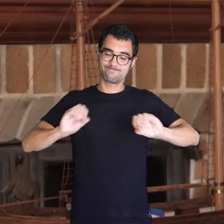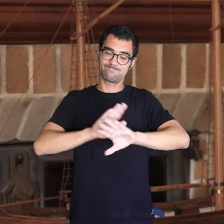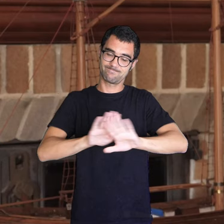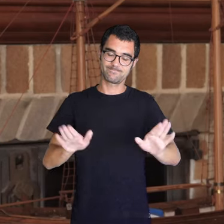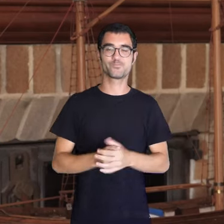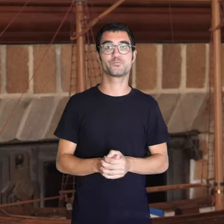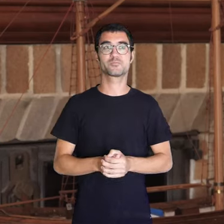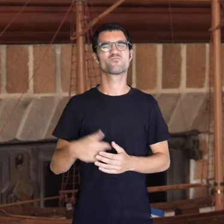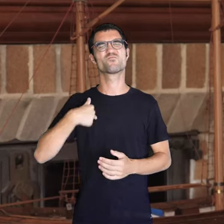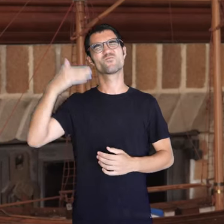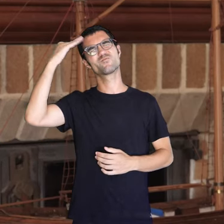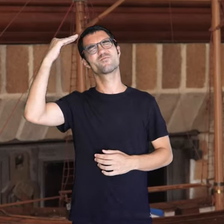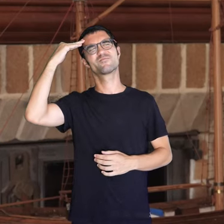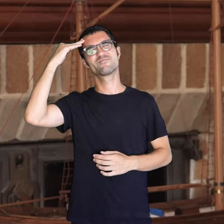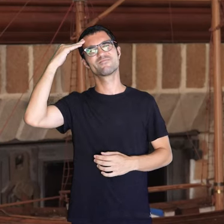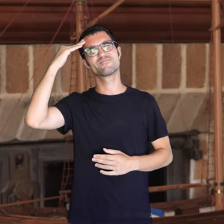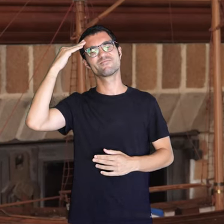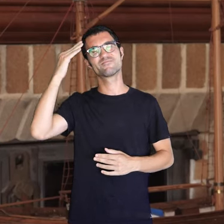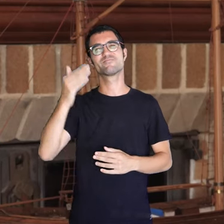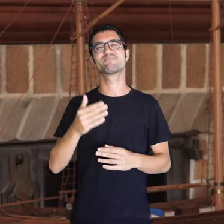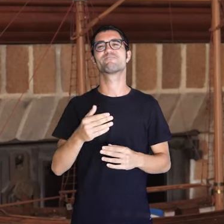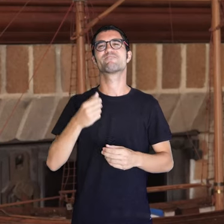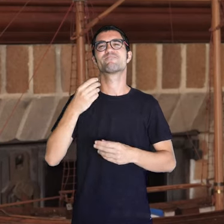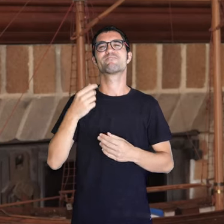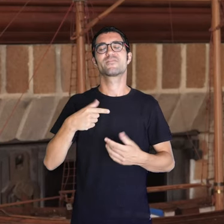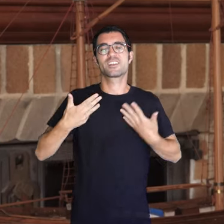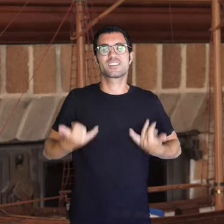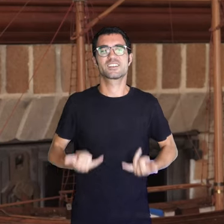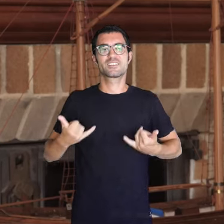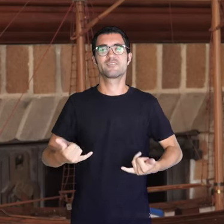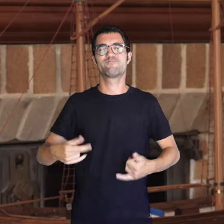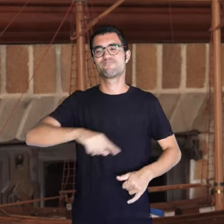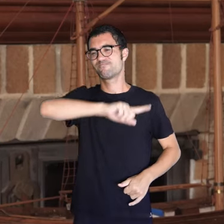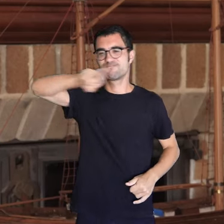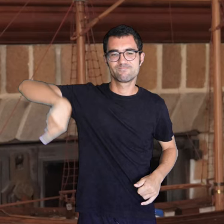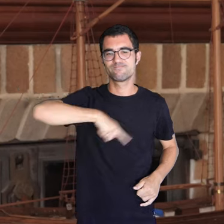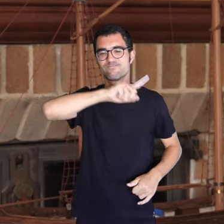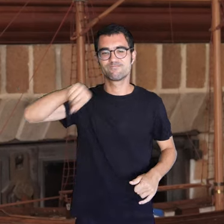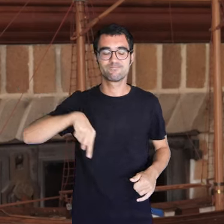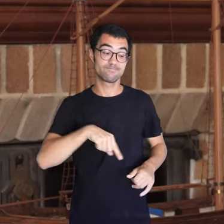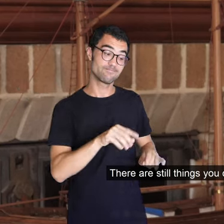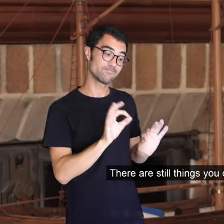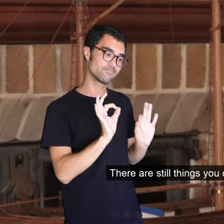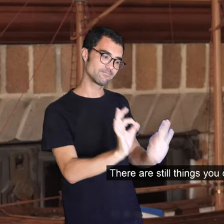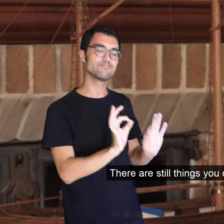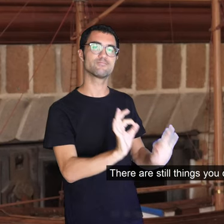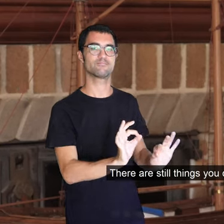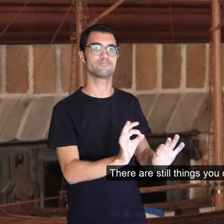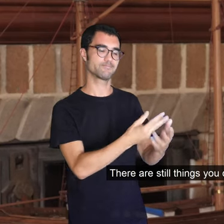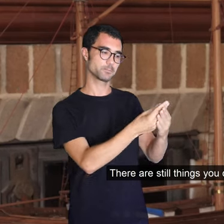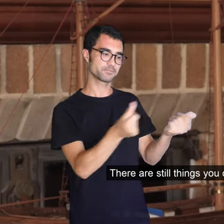Bueno, jo crec que el que haurien de conservar és el poc que queda. Ja